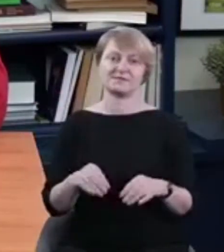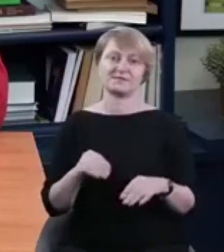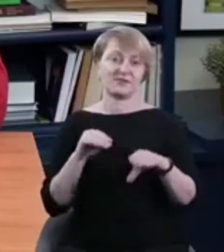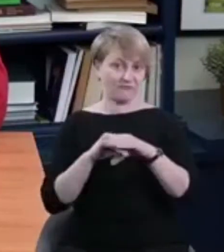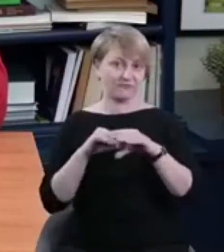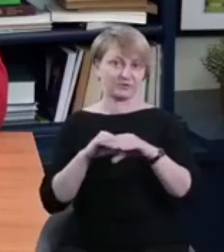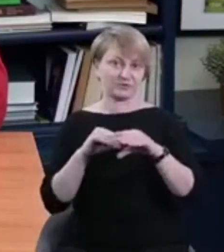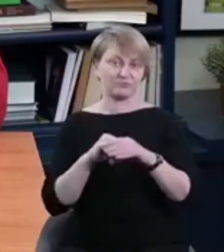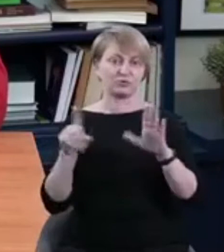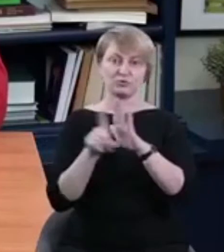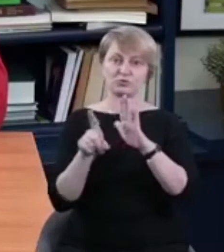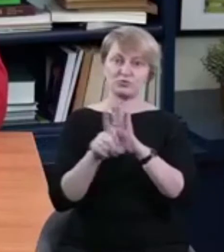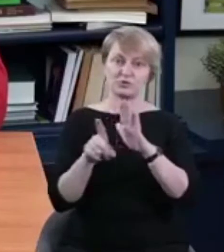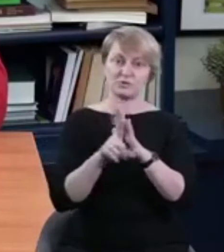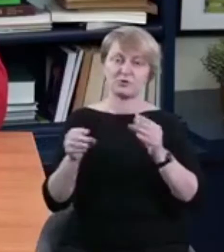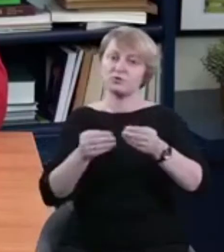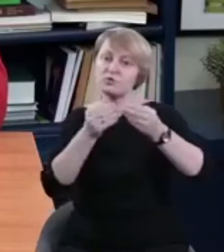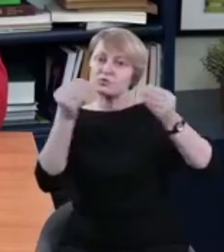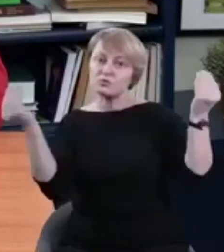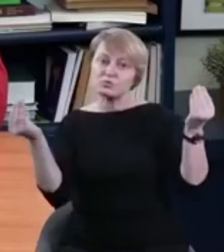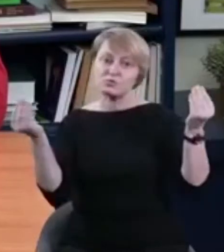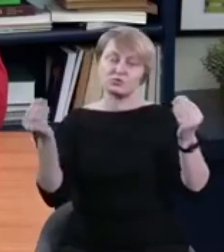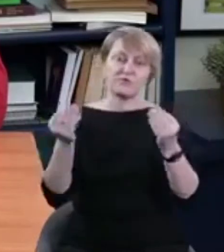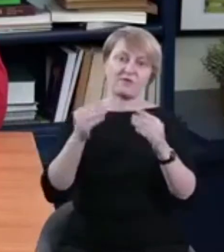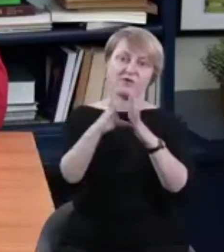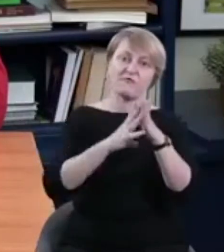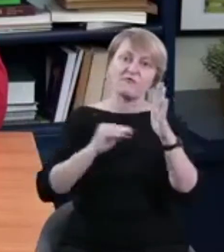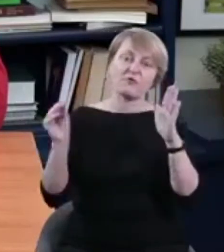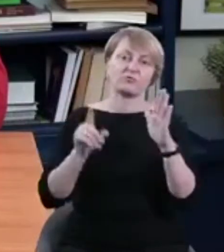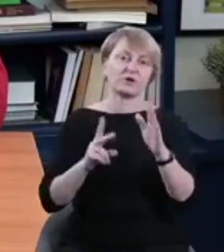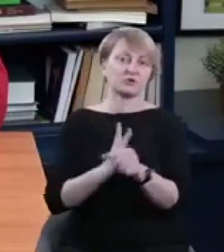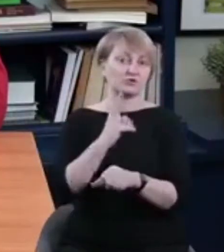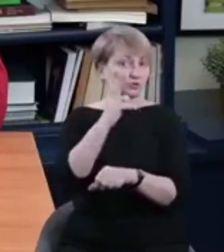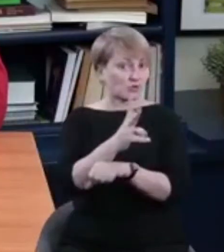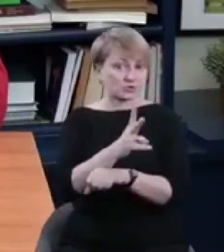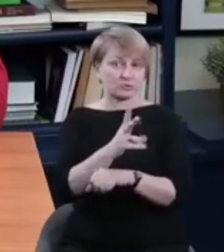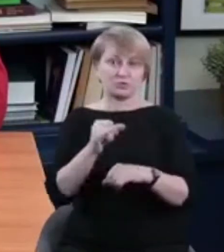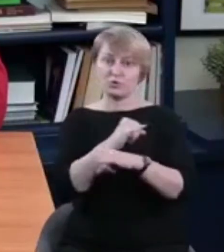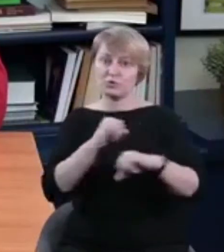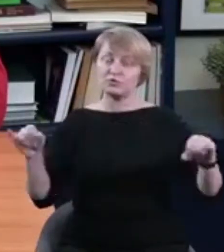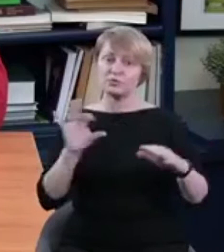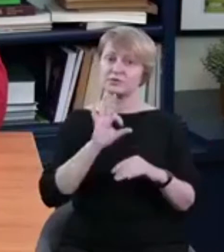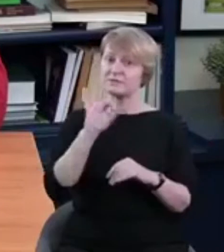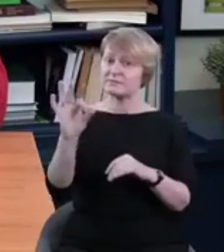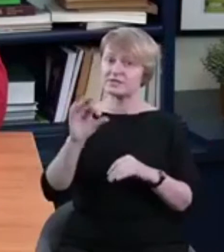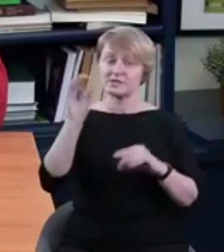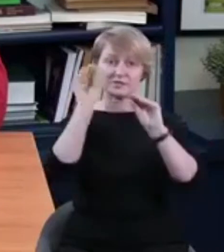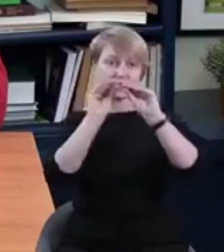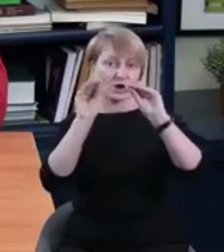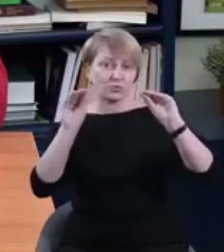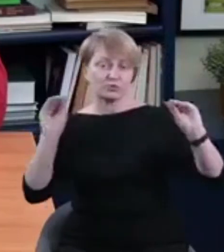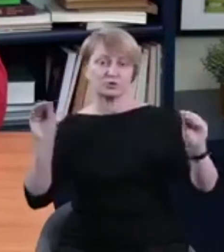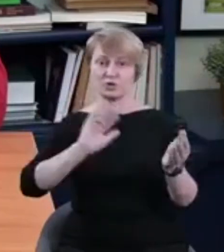będzie tam również zbudowana forma jeżeli chodzi o dostęp do różnych specjalistów nauczycieli